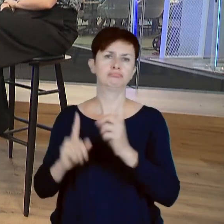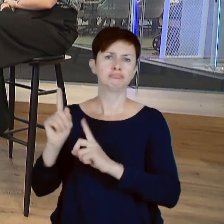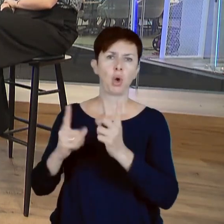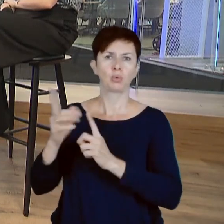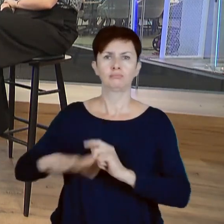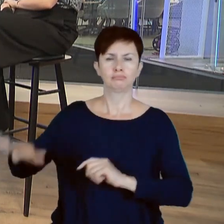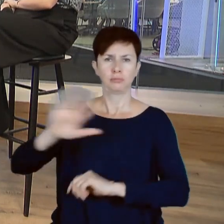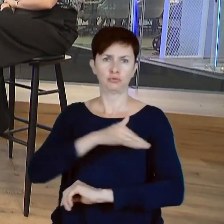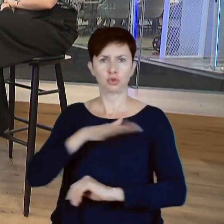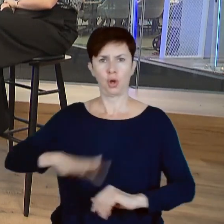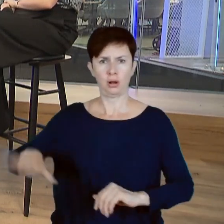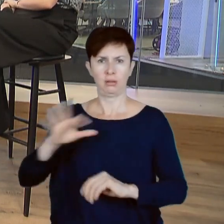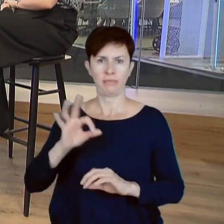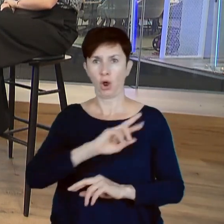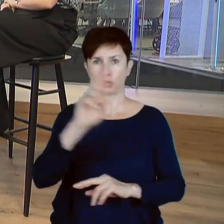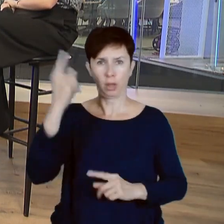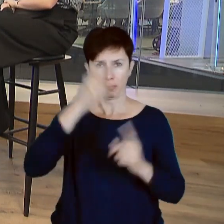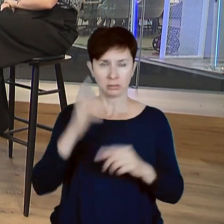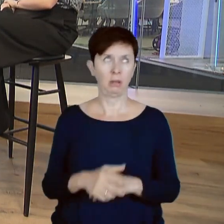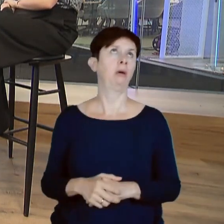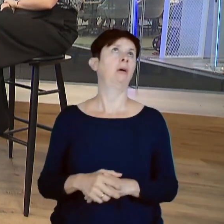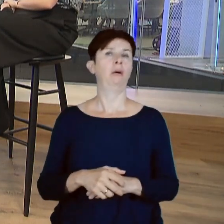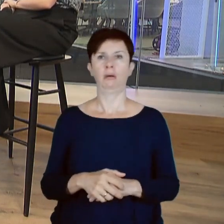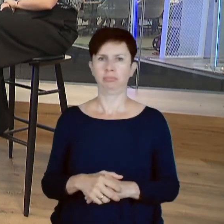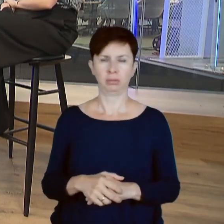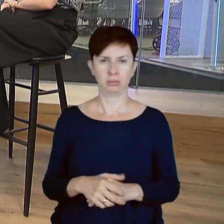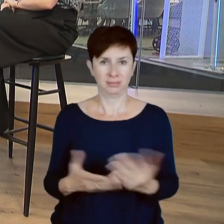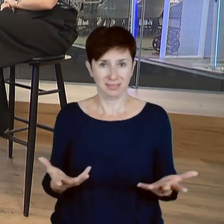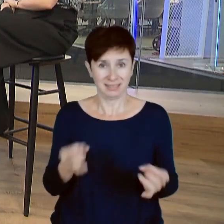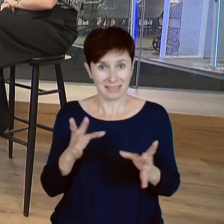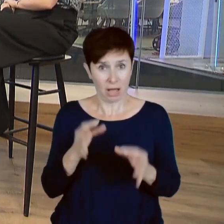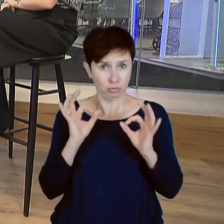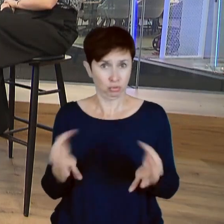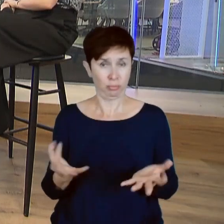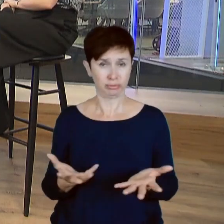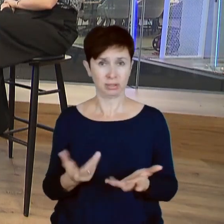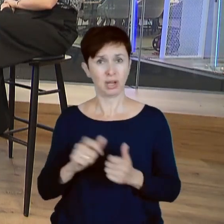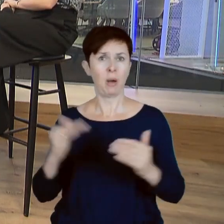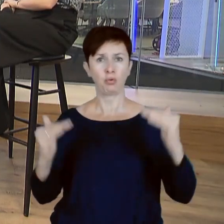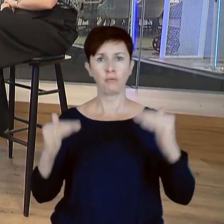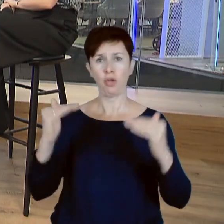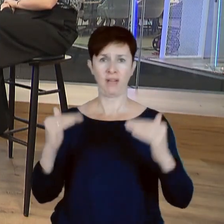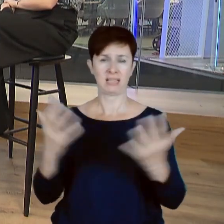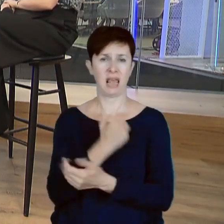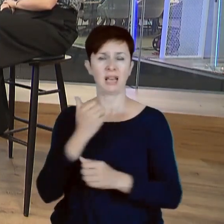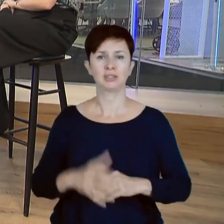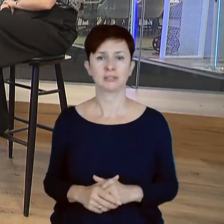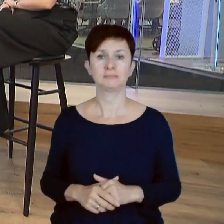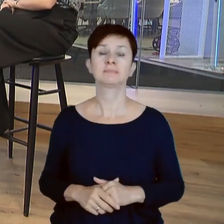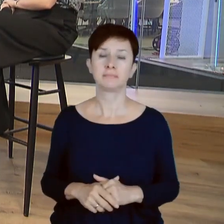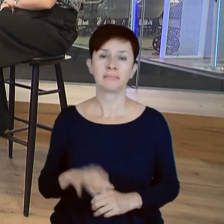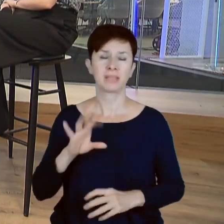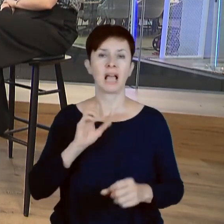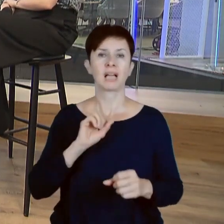teraz wywraca oczami, jak to się ma do work smarter, no moim zdaniem ma się kompletnie. Oczywiście, bo są jednak pewne podstawy, nie zapominajmy, że